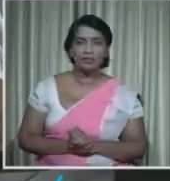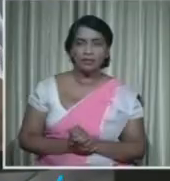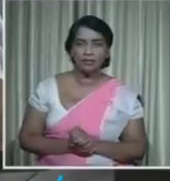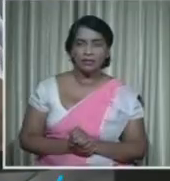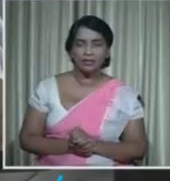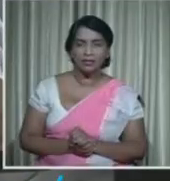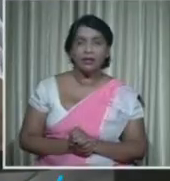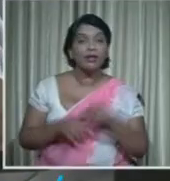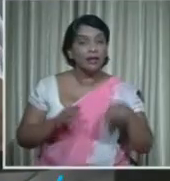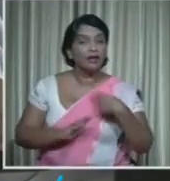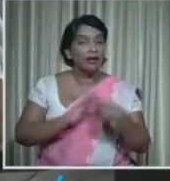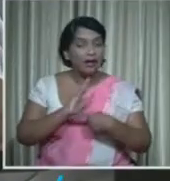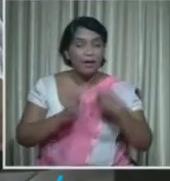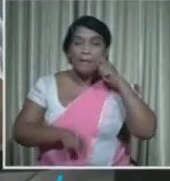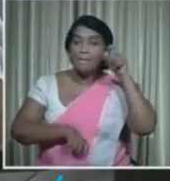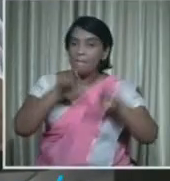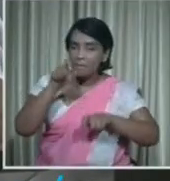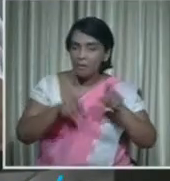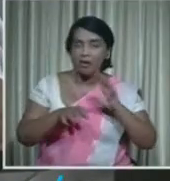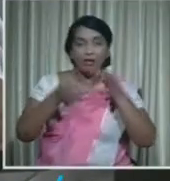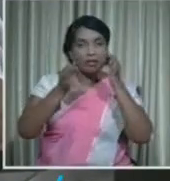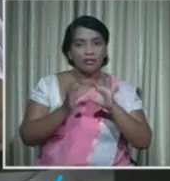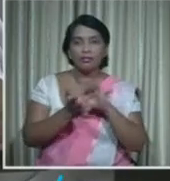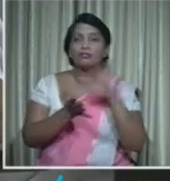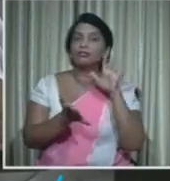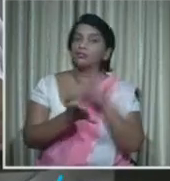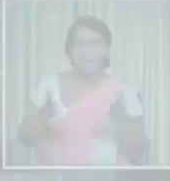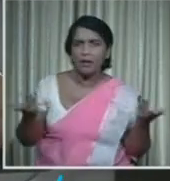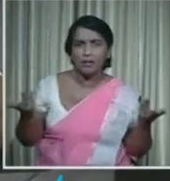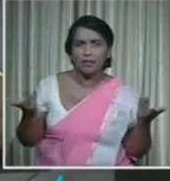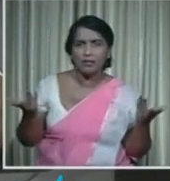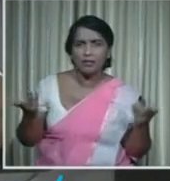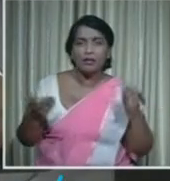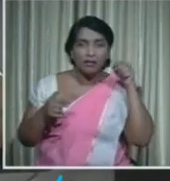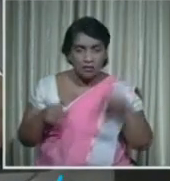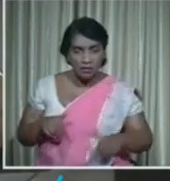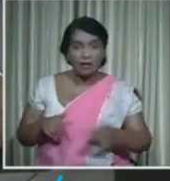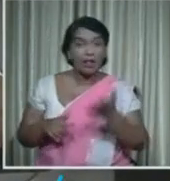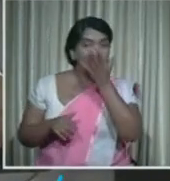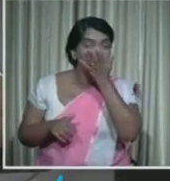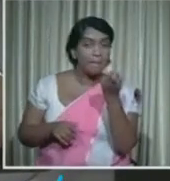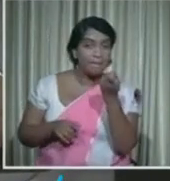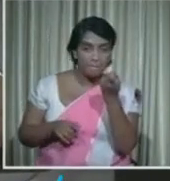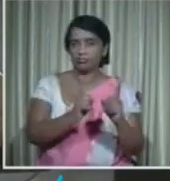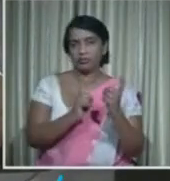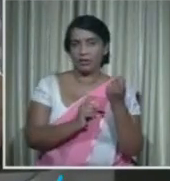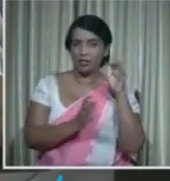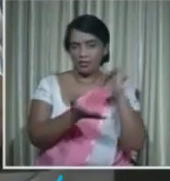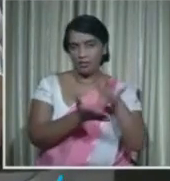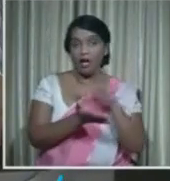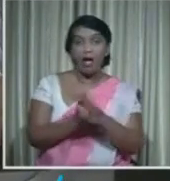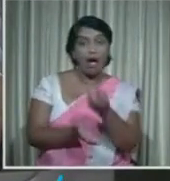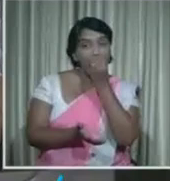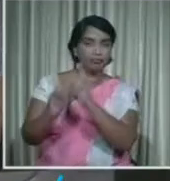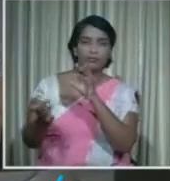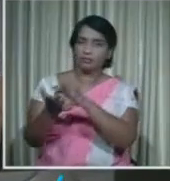ස්තුතියි මේ රටේ ජනතාව නිවැරදි තීන්දුව ගන්න ඕන වෙලාවට ගනී පුතුමන්ලා සීනි වලට දැම්මා ස්ථාවර මිලක් සහල් වලට